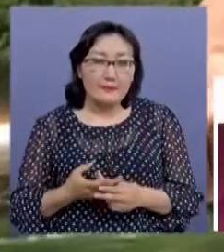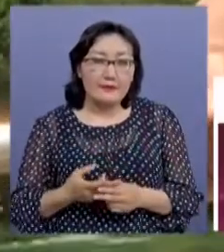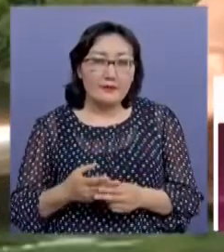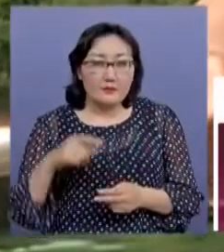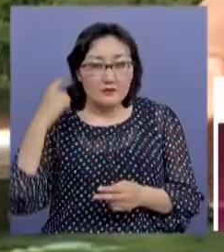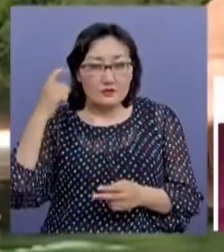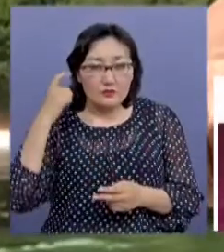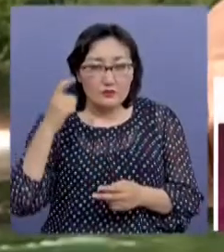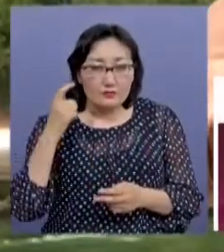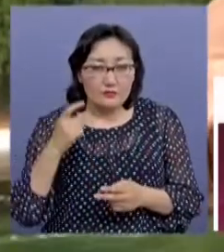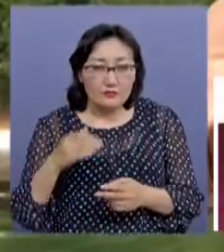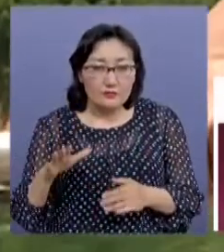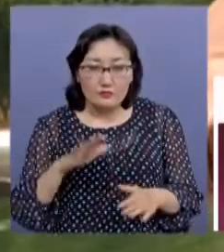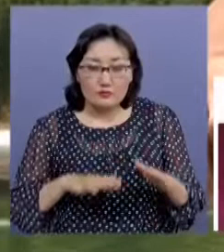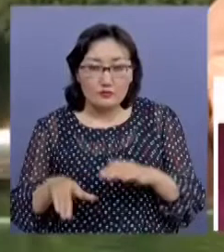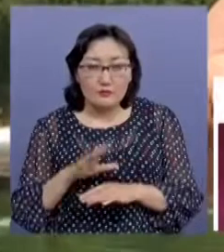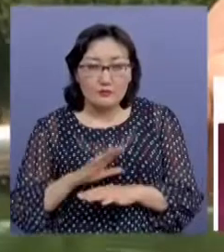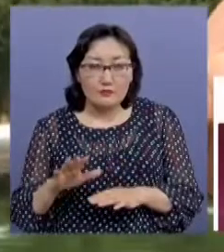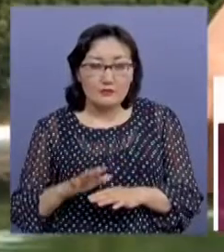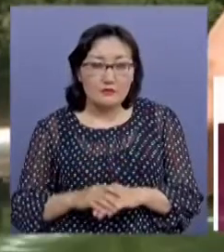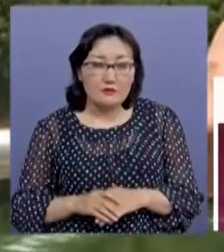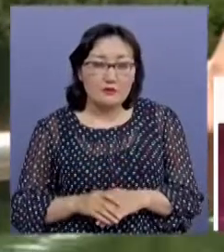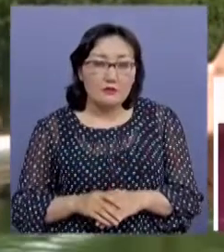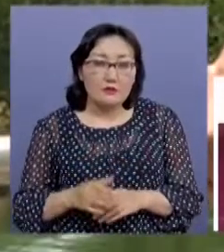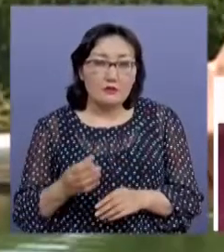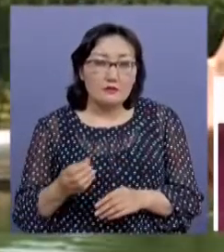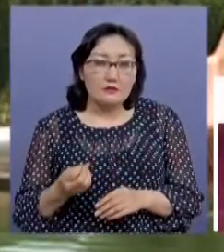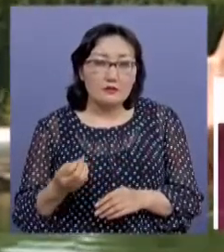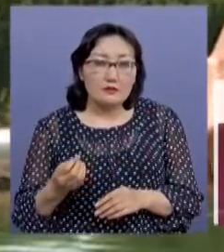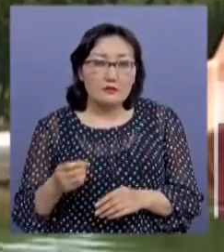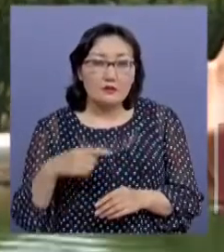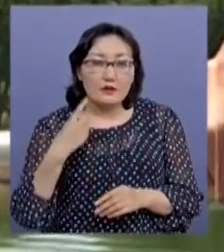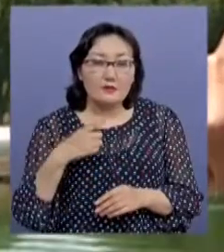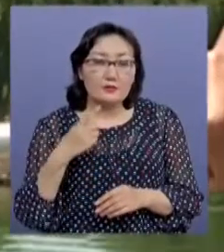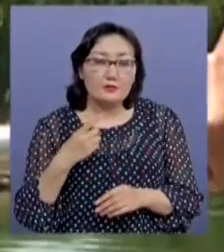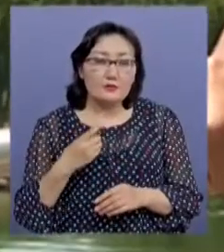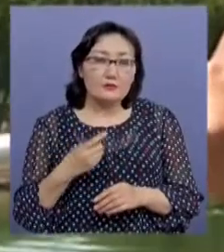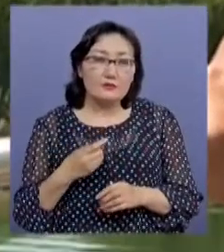Мас күйінде жүзуге болмайды. Жаңағы айтып өткен